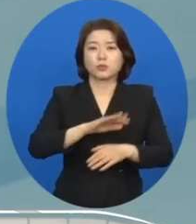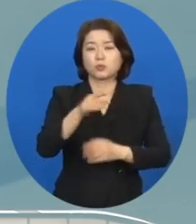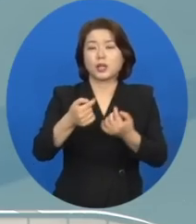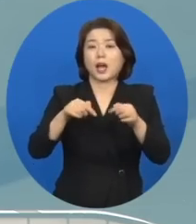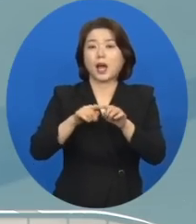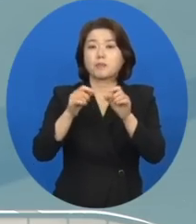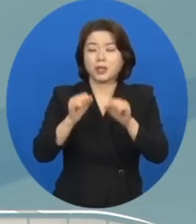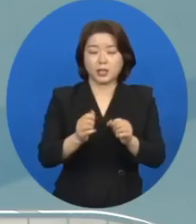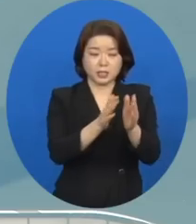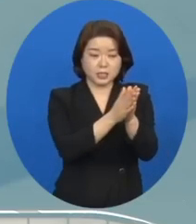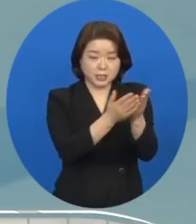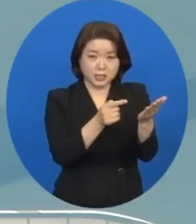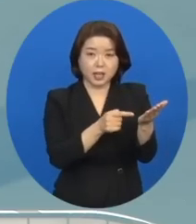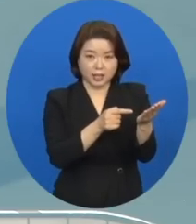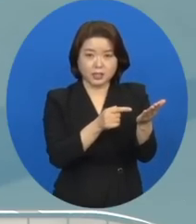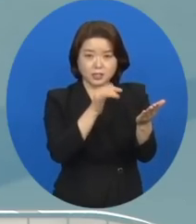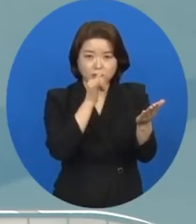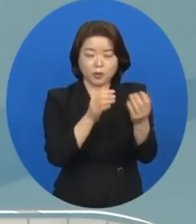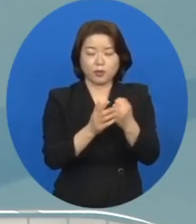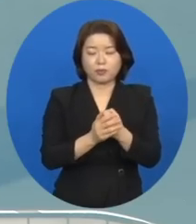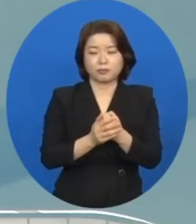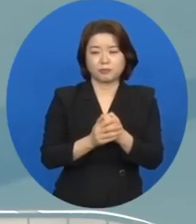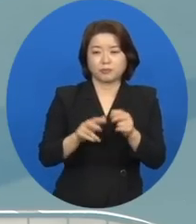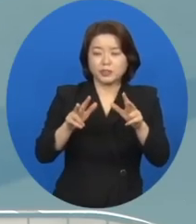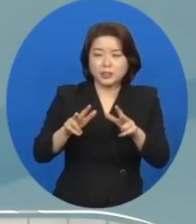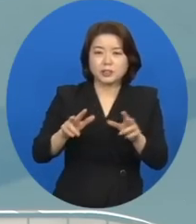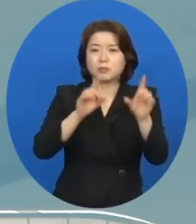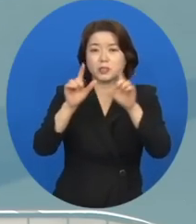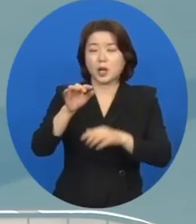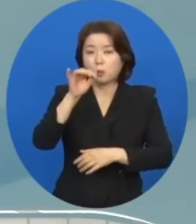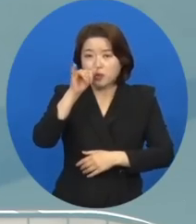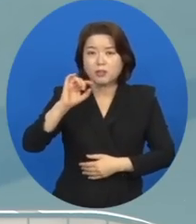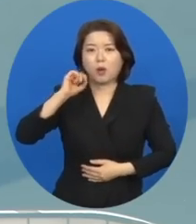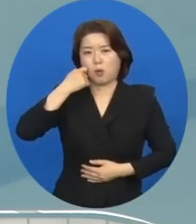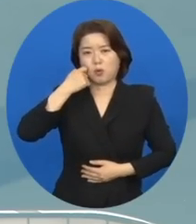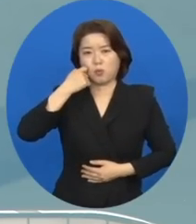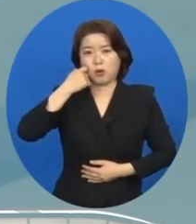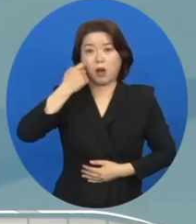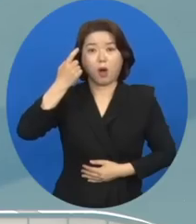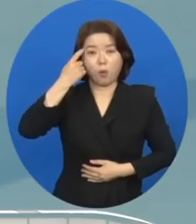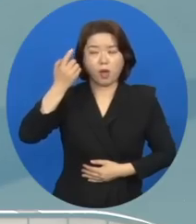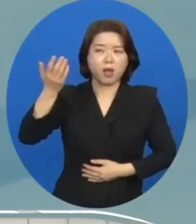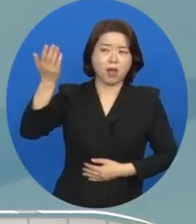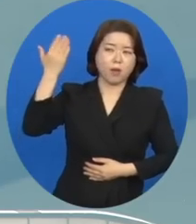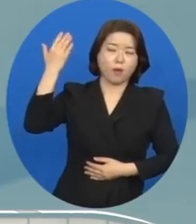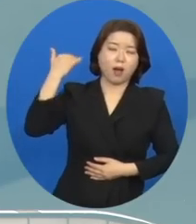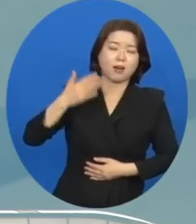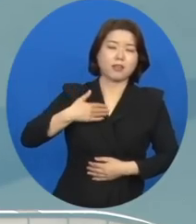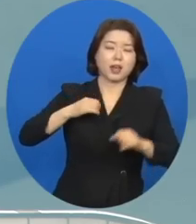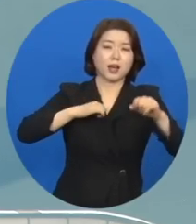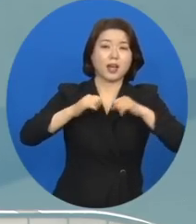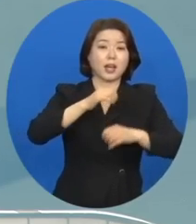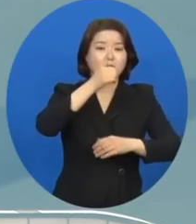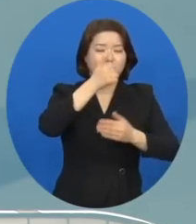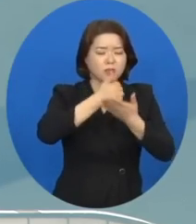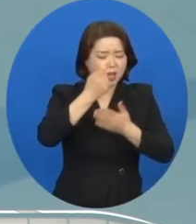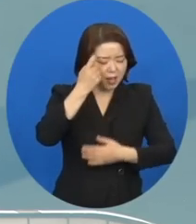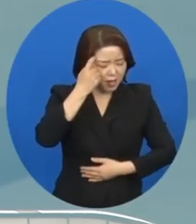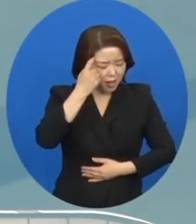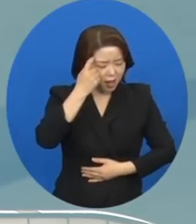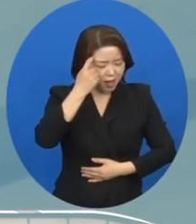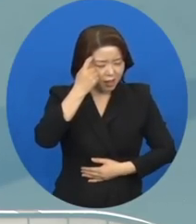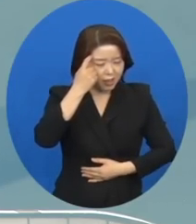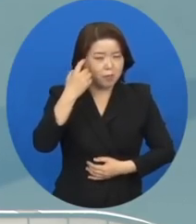이런 얘기를 해요. 참 우리는 현재에 사는 것이 어렵다. 왜냐? 과거에 내가 행한 죄의식 때문에, 죄 때문에,